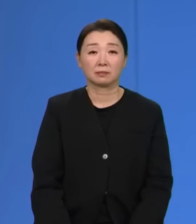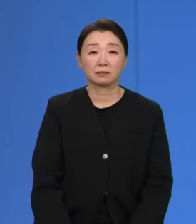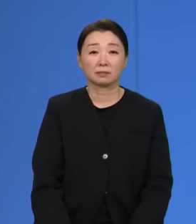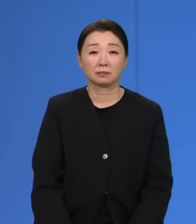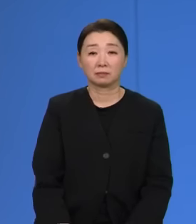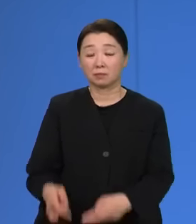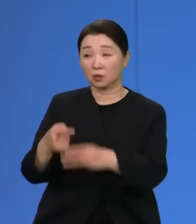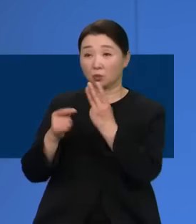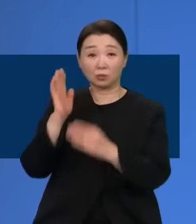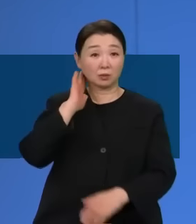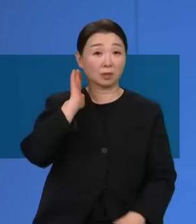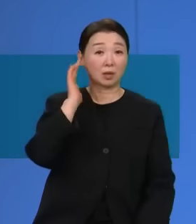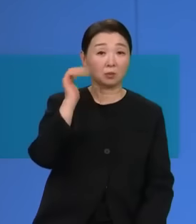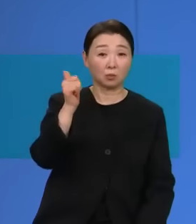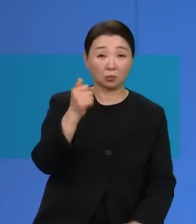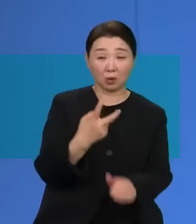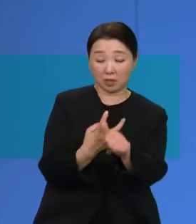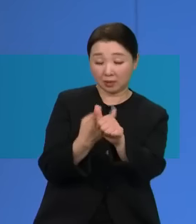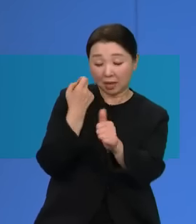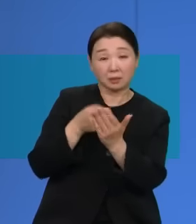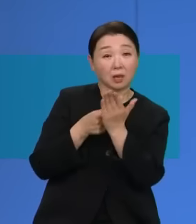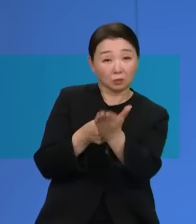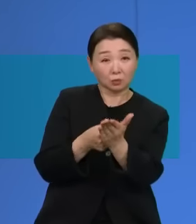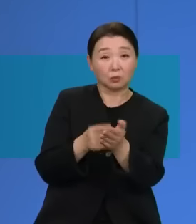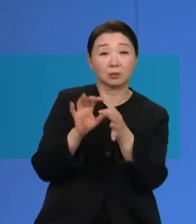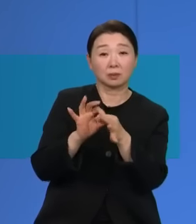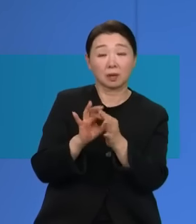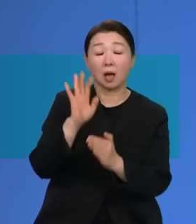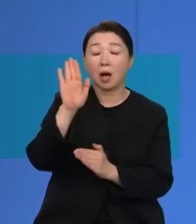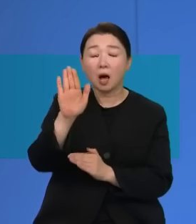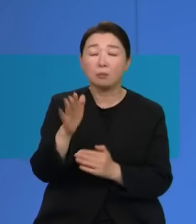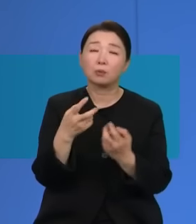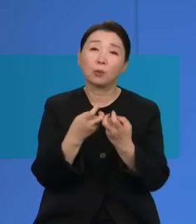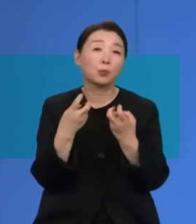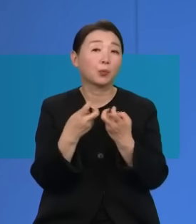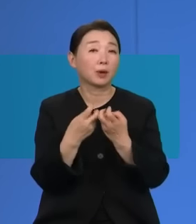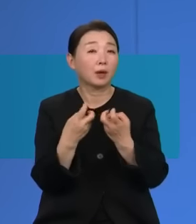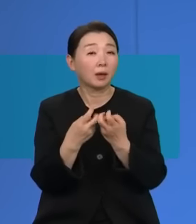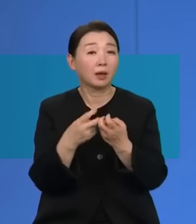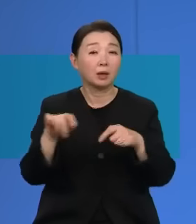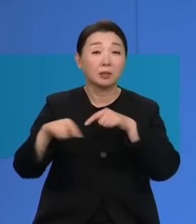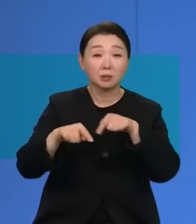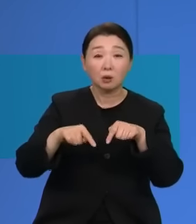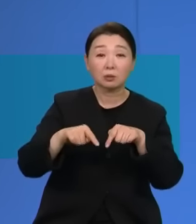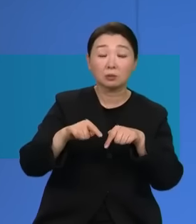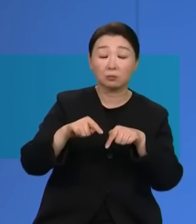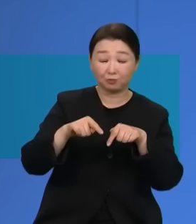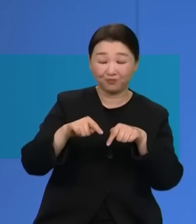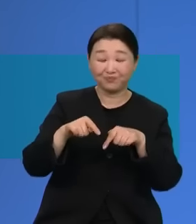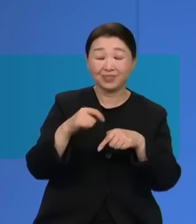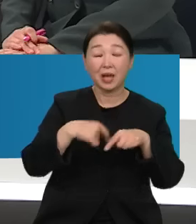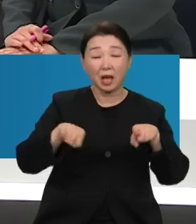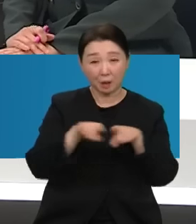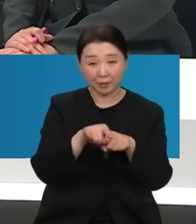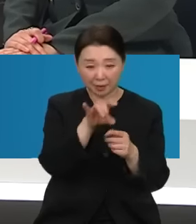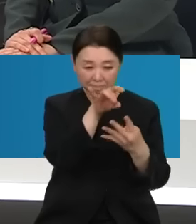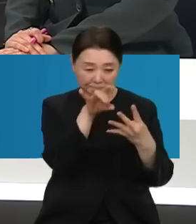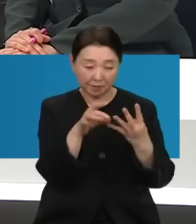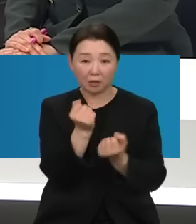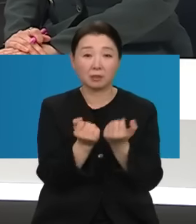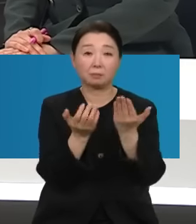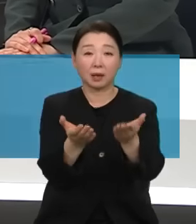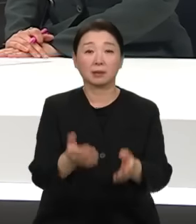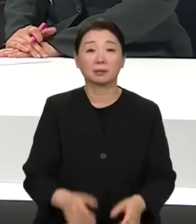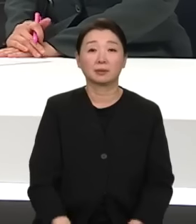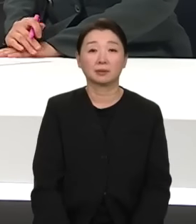네 그렇다면 윤성열 대통령에 대한 탄핵 소추안 앞으로 어떻게 될지 정치부 유한우 기자와 차례차례 따져 보겠습니다